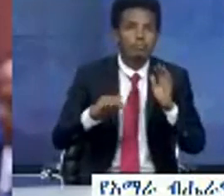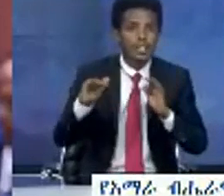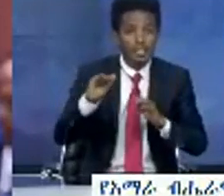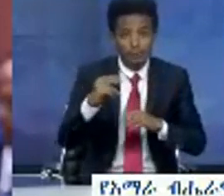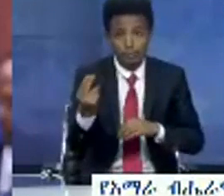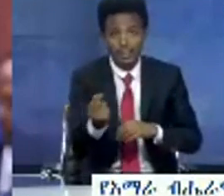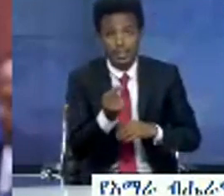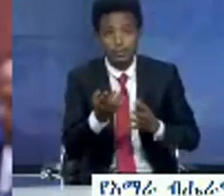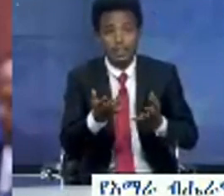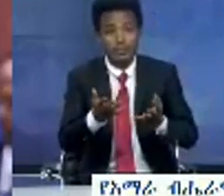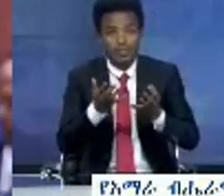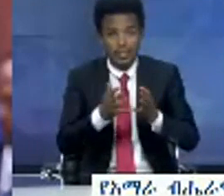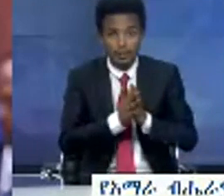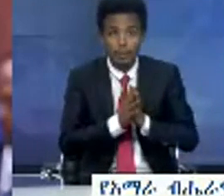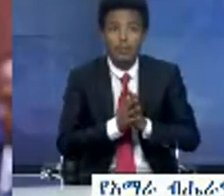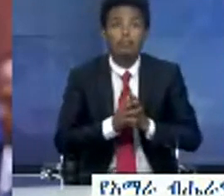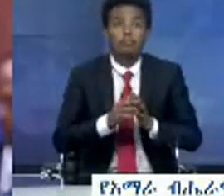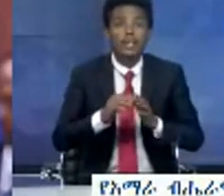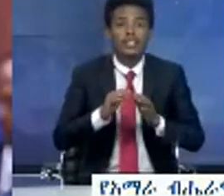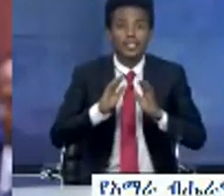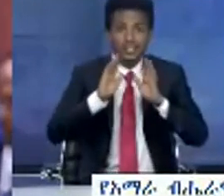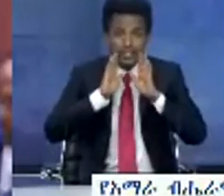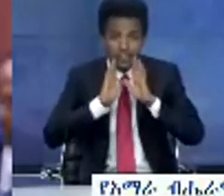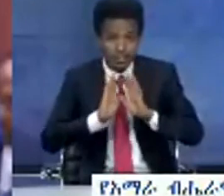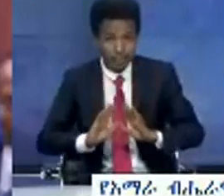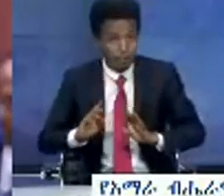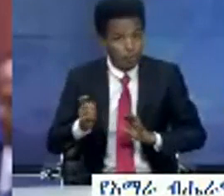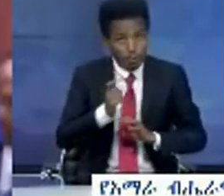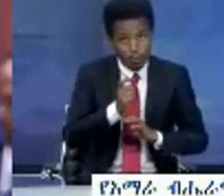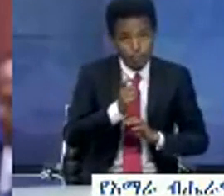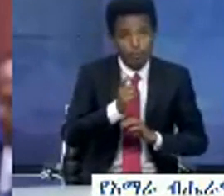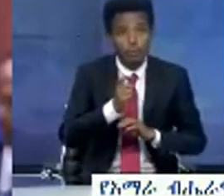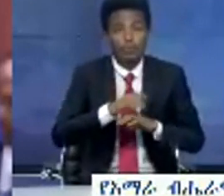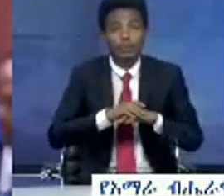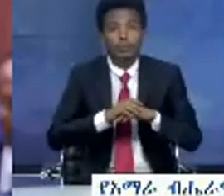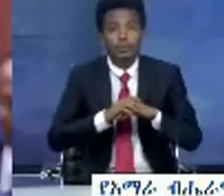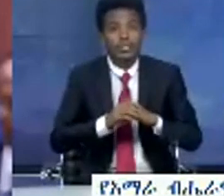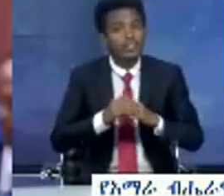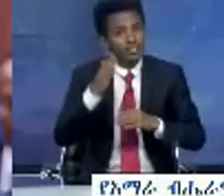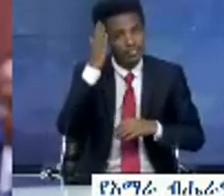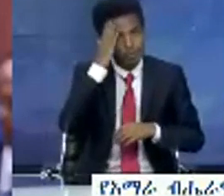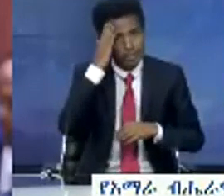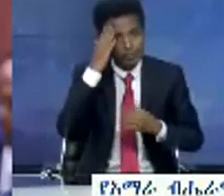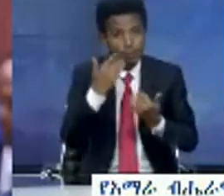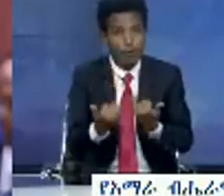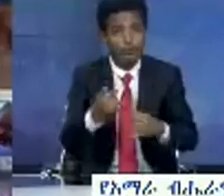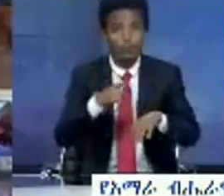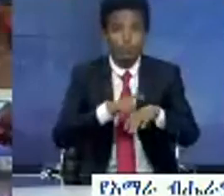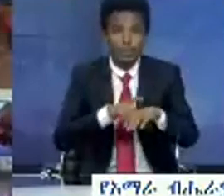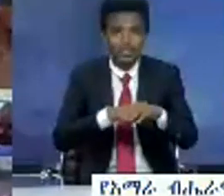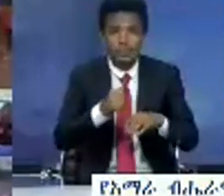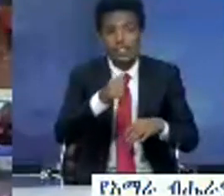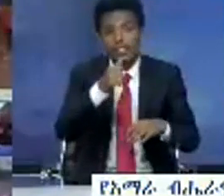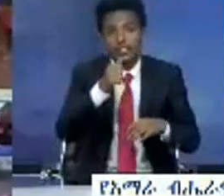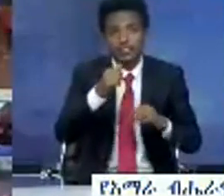የሚጠቀሙት በሰላም መስፈን እንደሆነ ጠንቅቀን እናውቃለን። በአሁኑ ወቅት በሀገራችን የሚታዩት